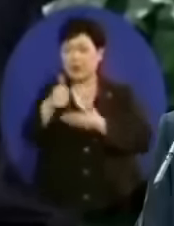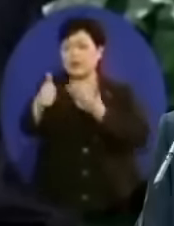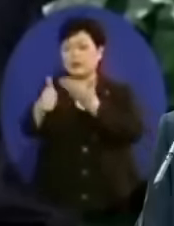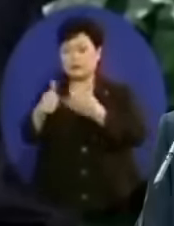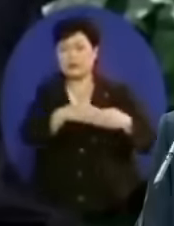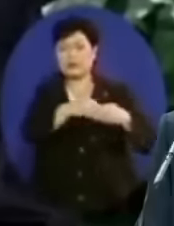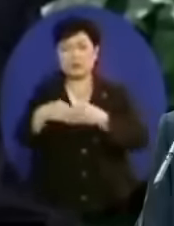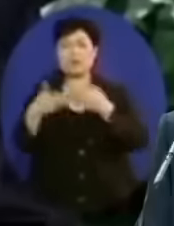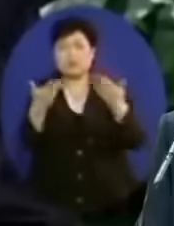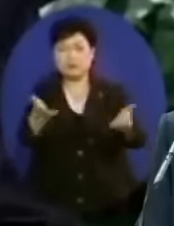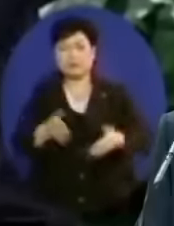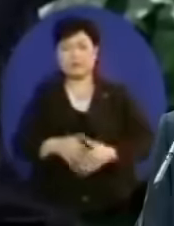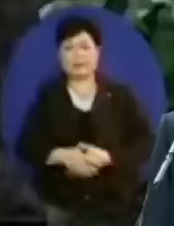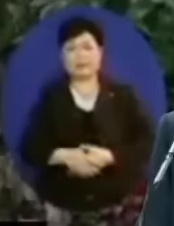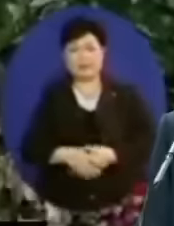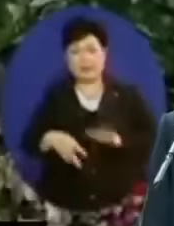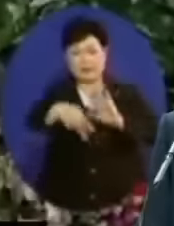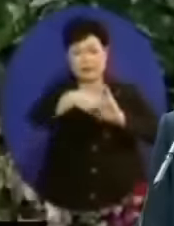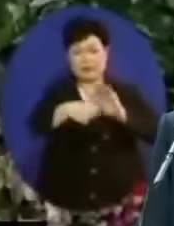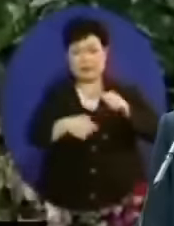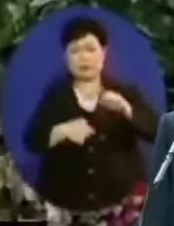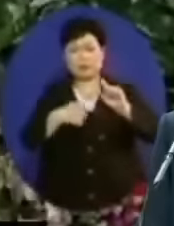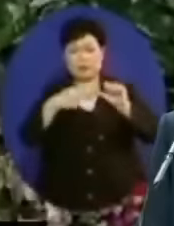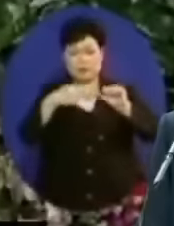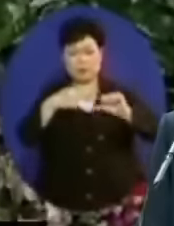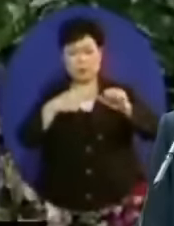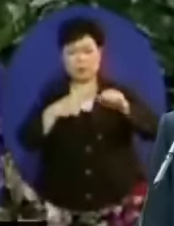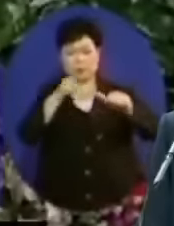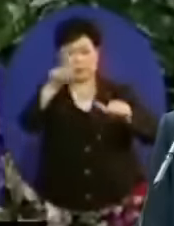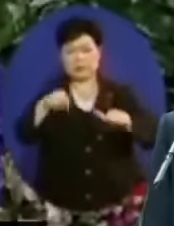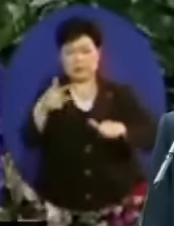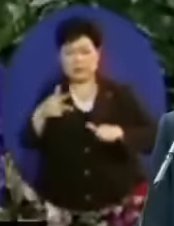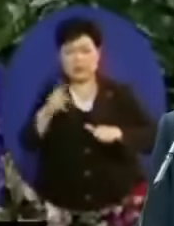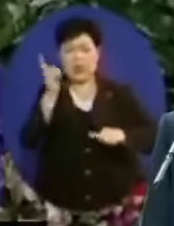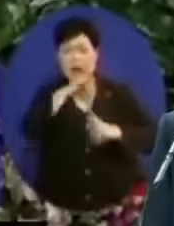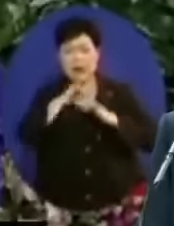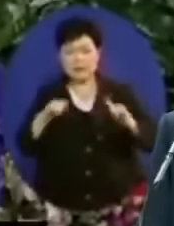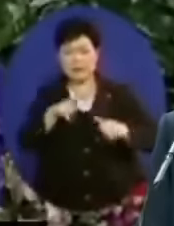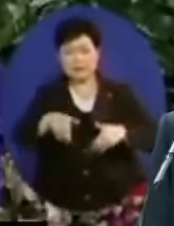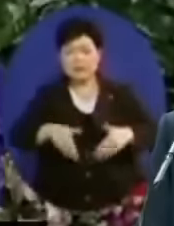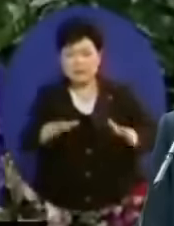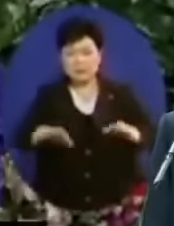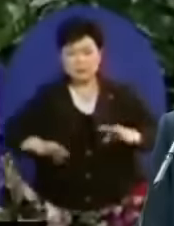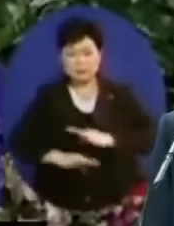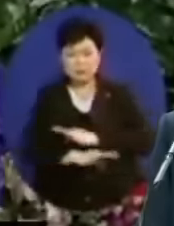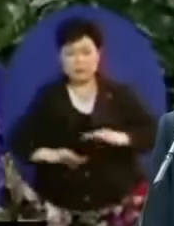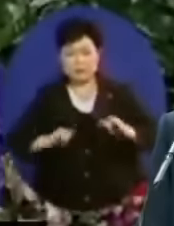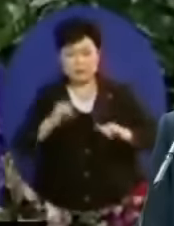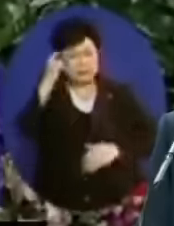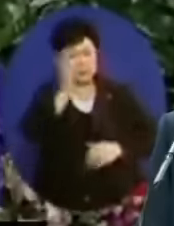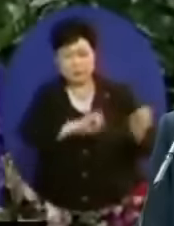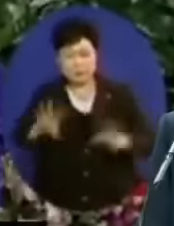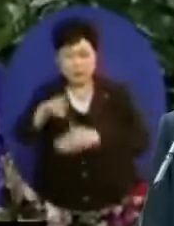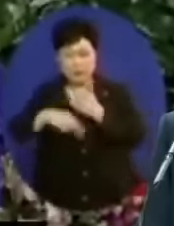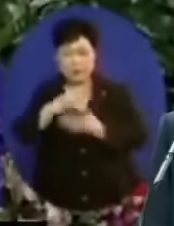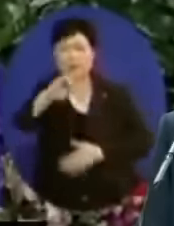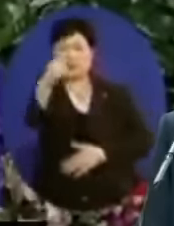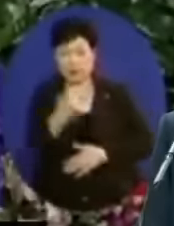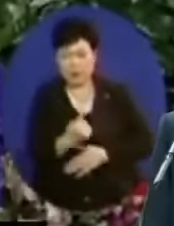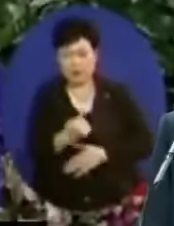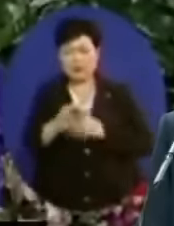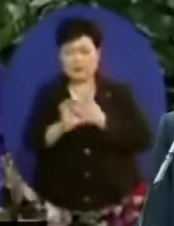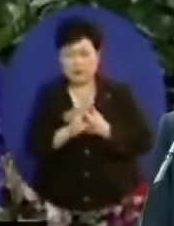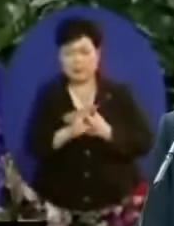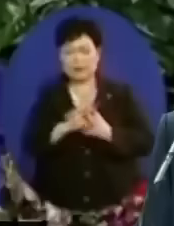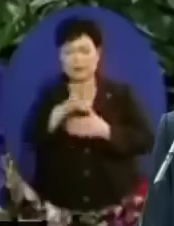이끌어 주시는 것입니다. 이사야 55장 7절에 악인은 그의 길을 불의한 자는 그의 생각을 버리고 야훼께로 돌아오라.